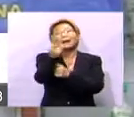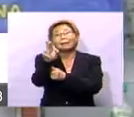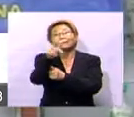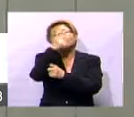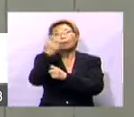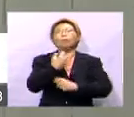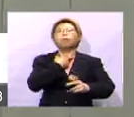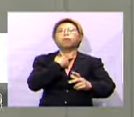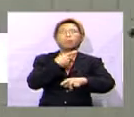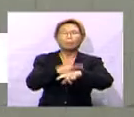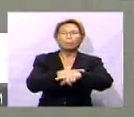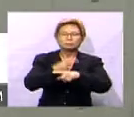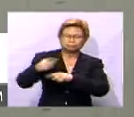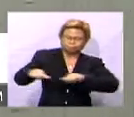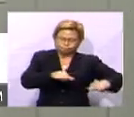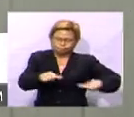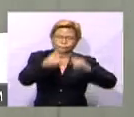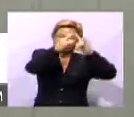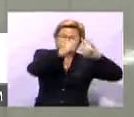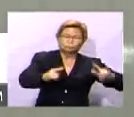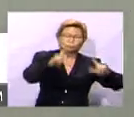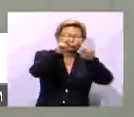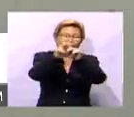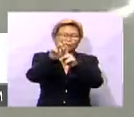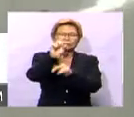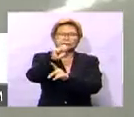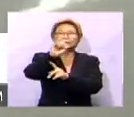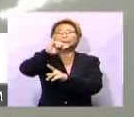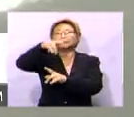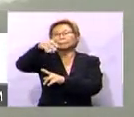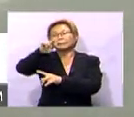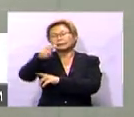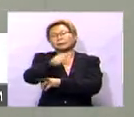selepas terperangkap ketika menjalani aktiviti perkhemahan di Kampung Sumpitan.